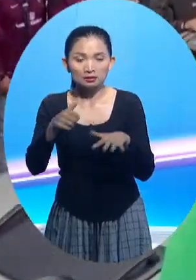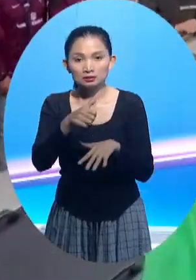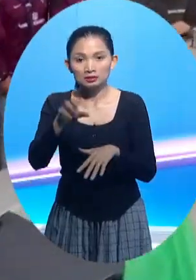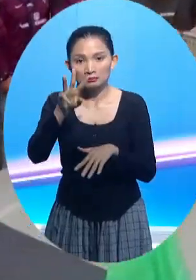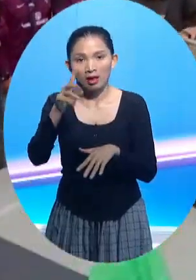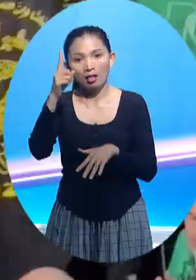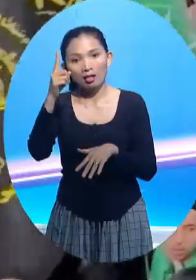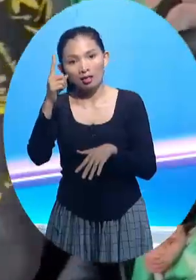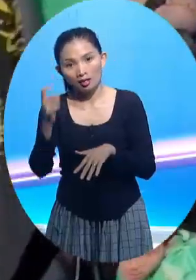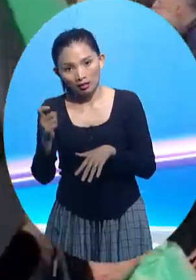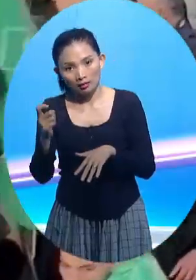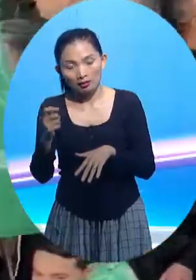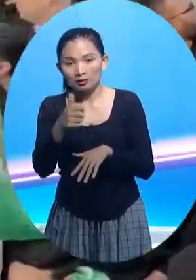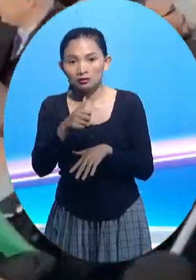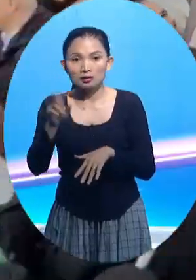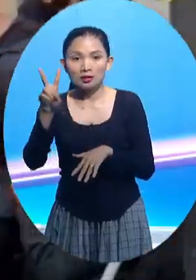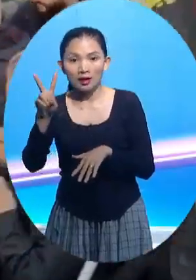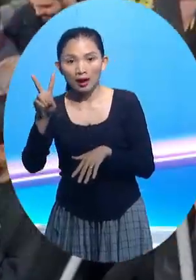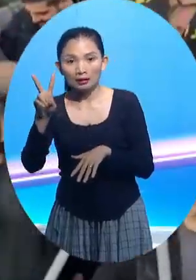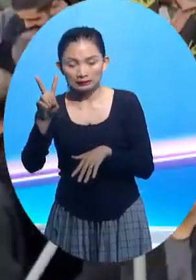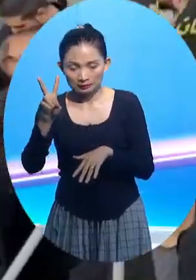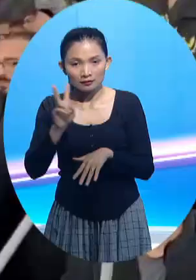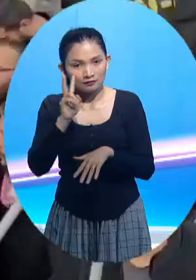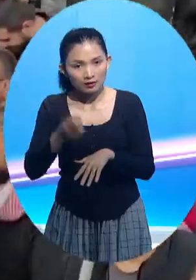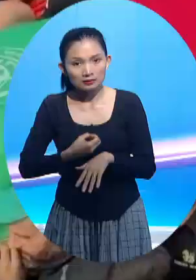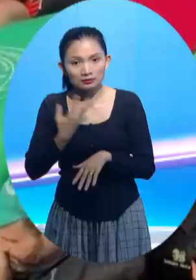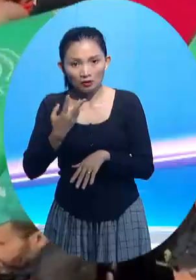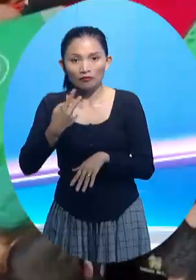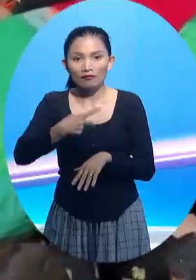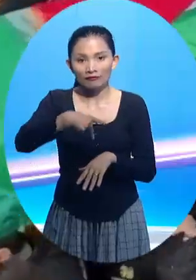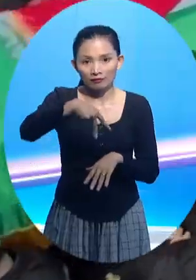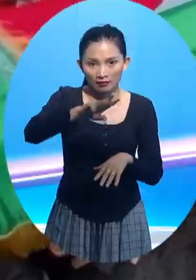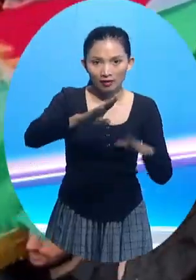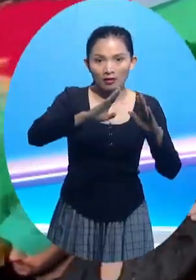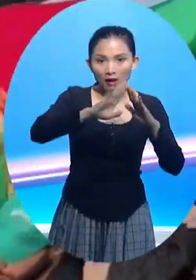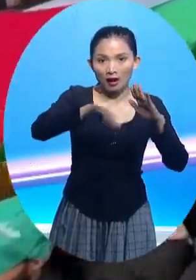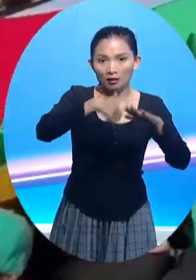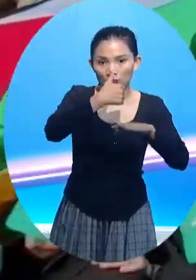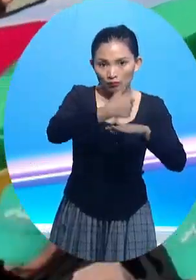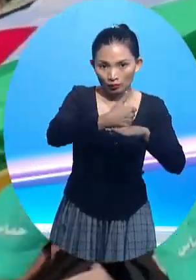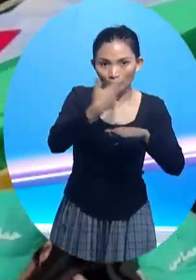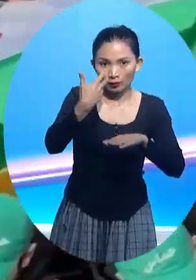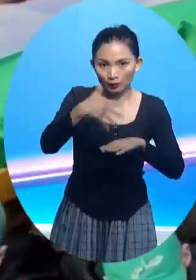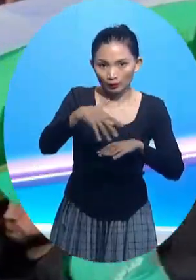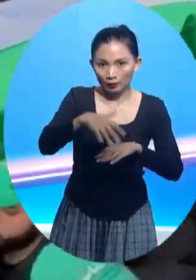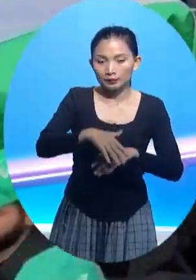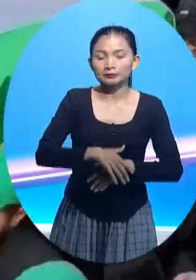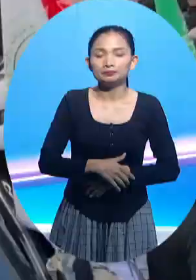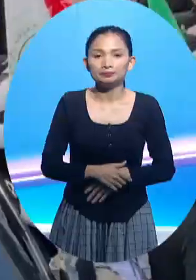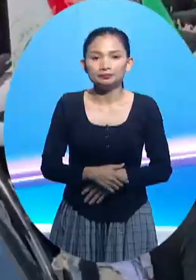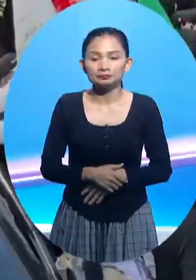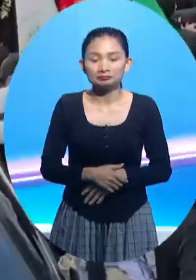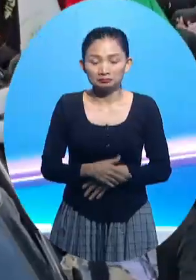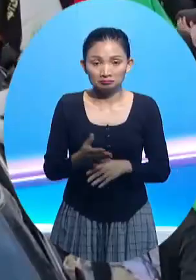2 người khác đã quay trở về an toàn. Theo nhóm trên, vụ xâm nhập là để đáp trả việc sát hại một thành viên cấp cao của